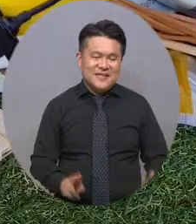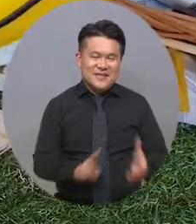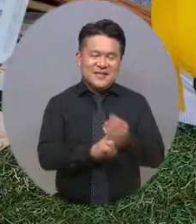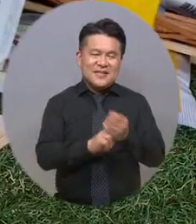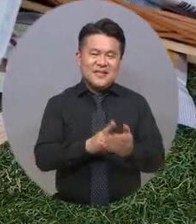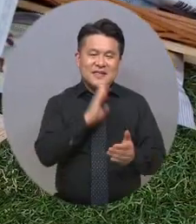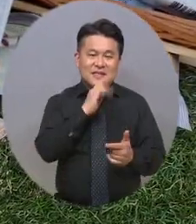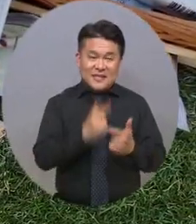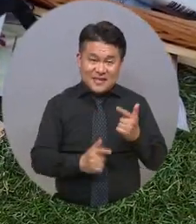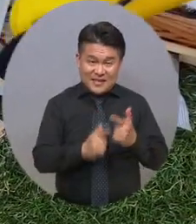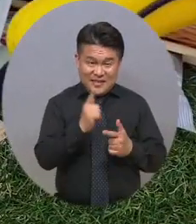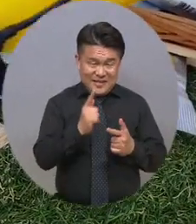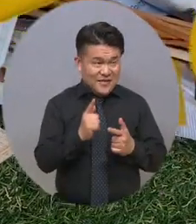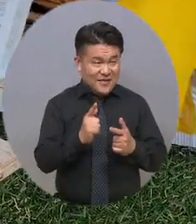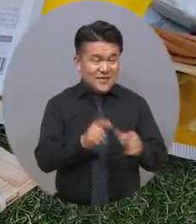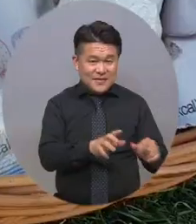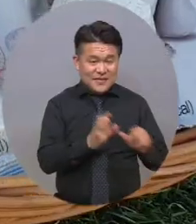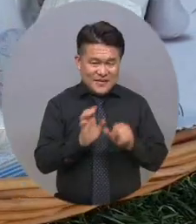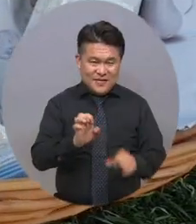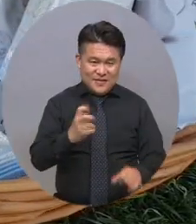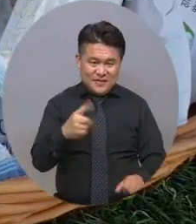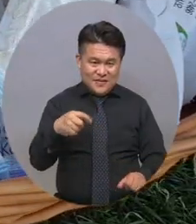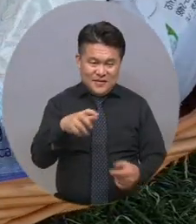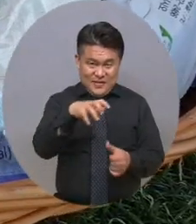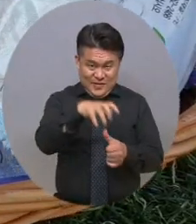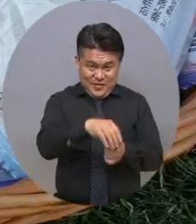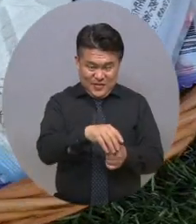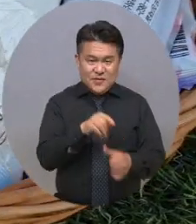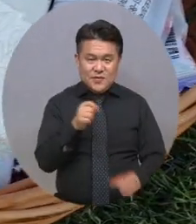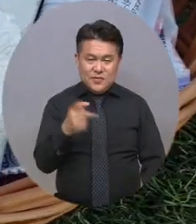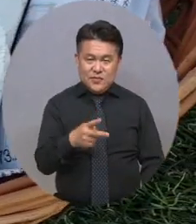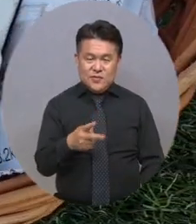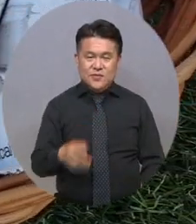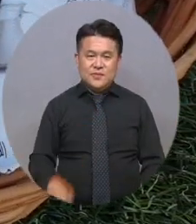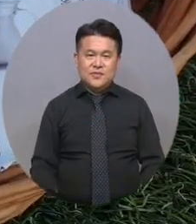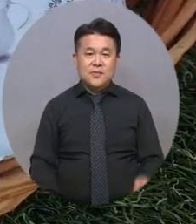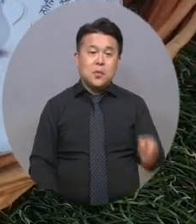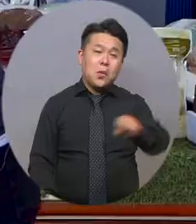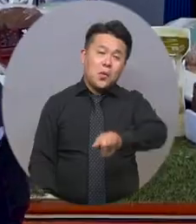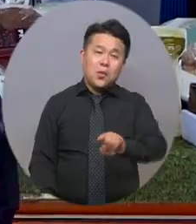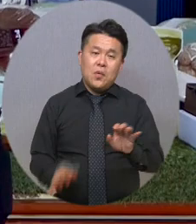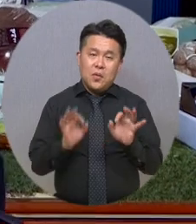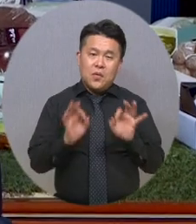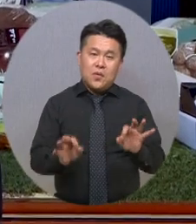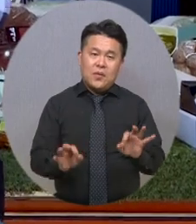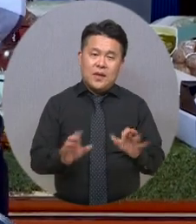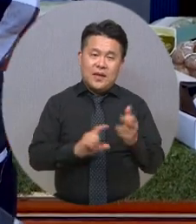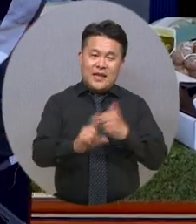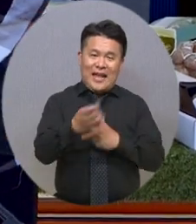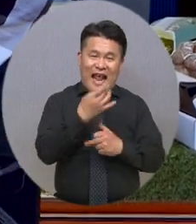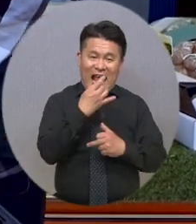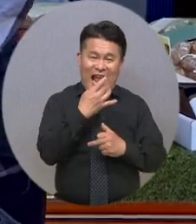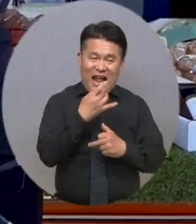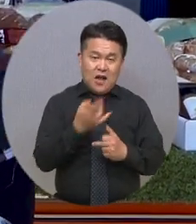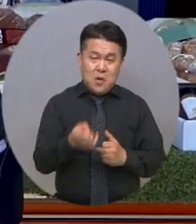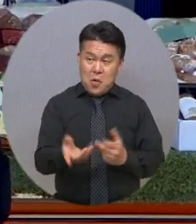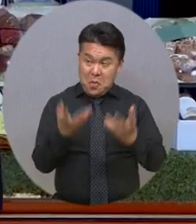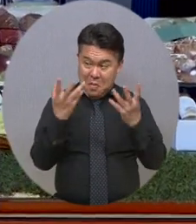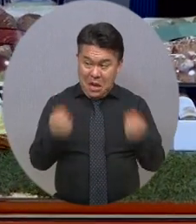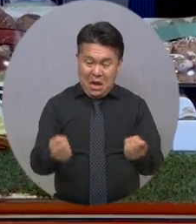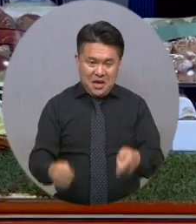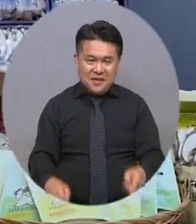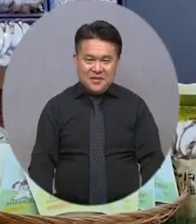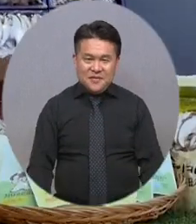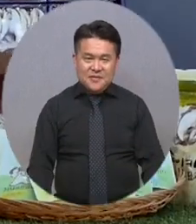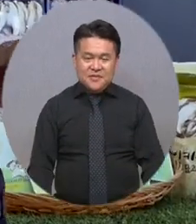참나무 온목 표고버섯. 여러분 더 있습니다. 예. 자, 여기 보면 아침엔 쌀. 예. 오,